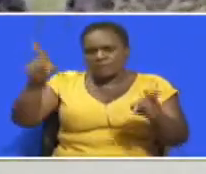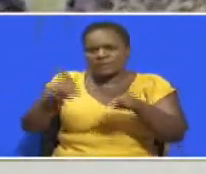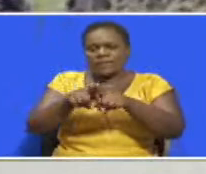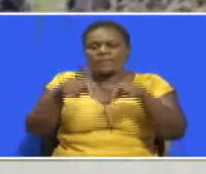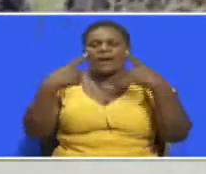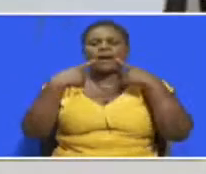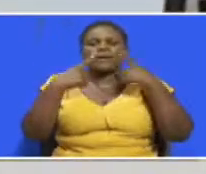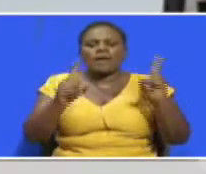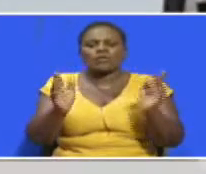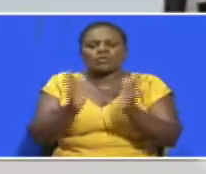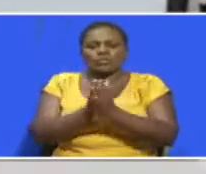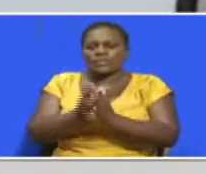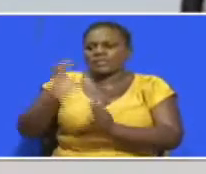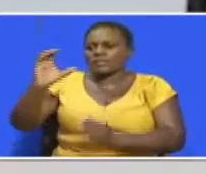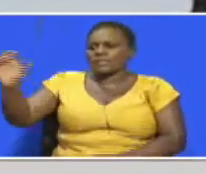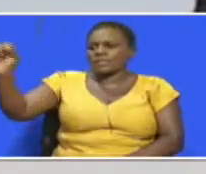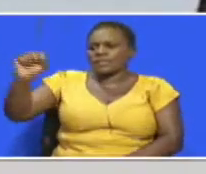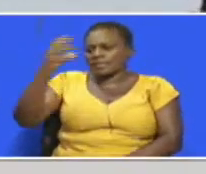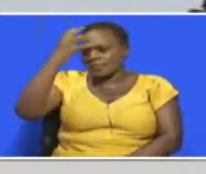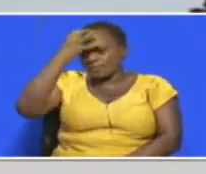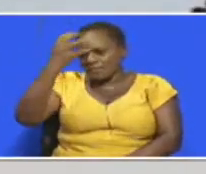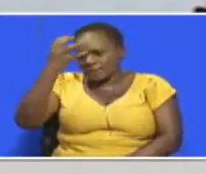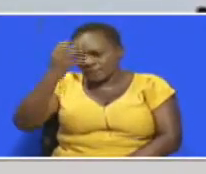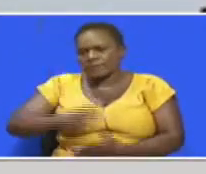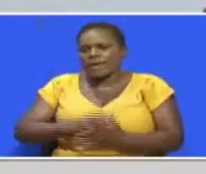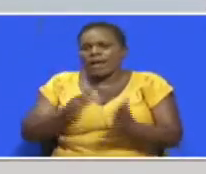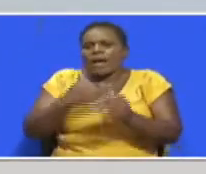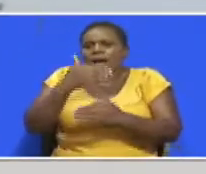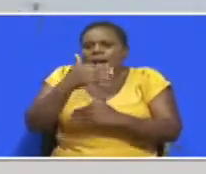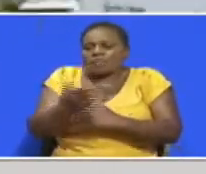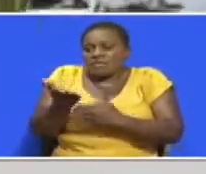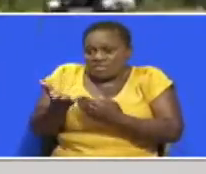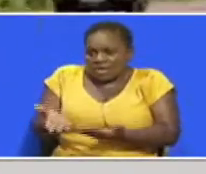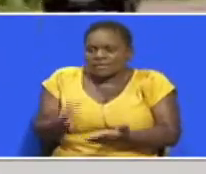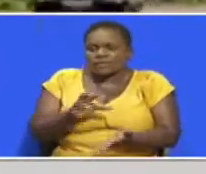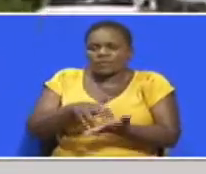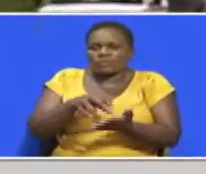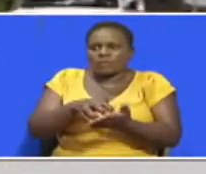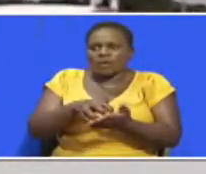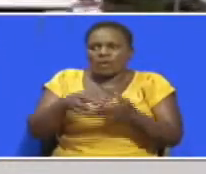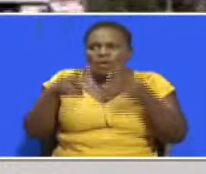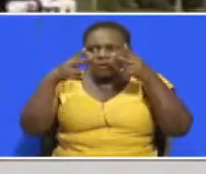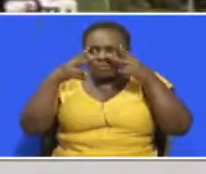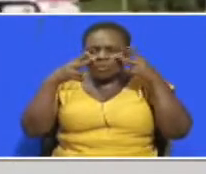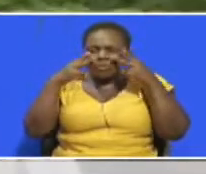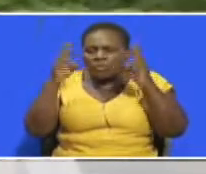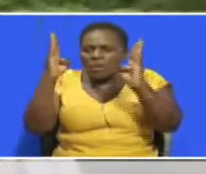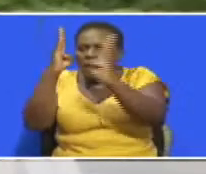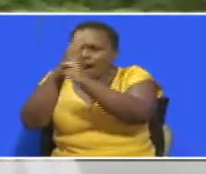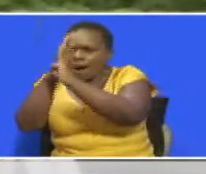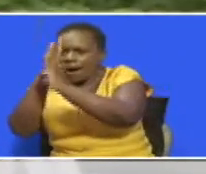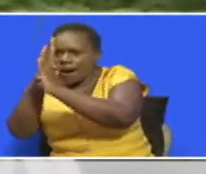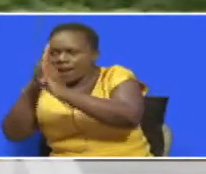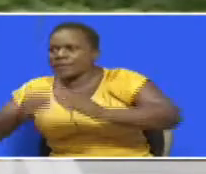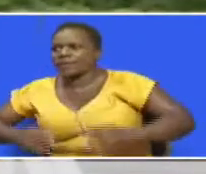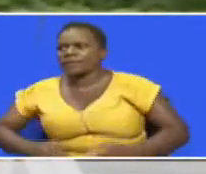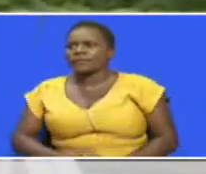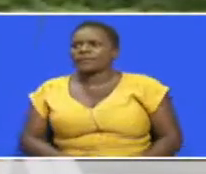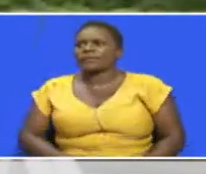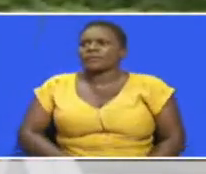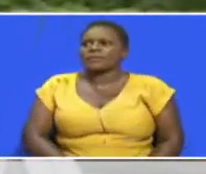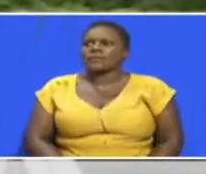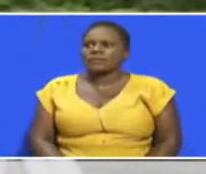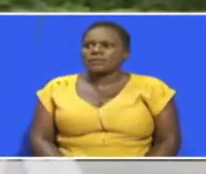ilivyotangazwa na waziri Fred Matiang'i. Na baada ya kisa hicho, wavamizi wakajitosa kichakani. Hofia tu usalama kwa